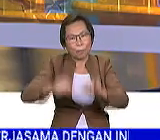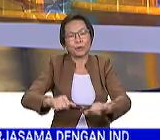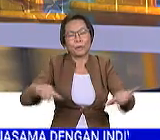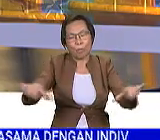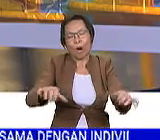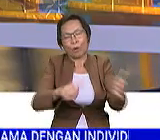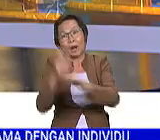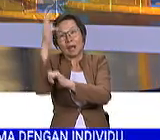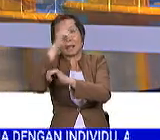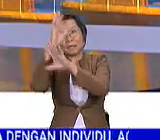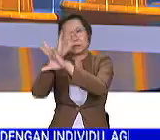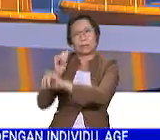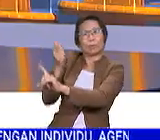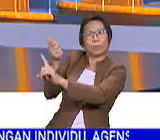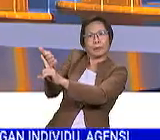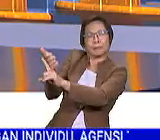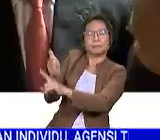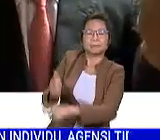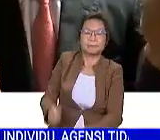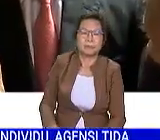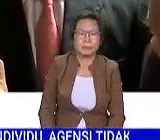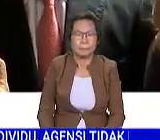dibuat oleh kerajaan Syawal